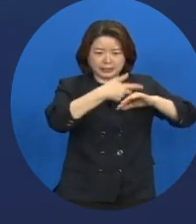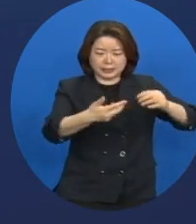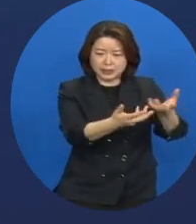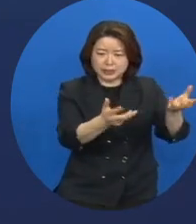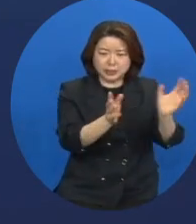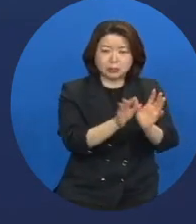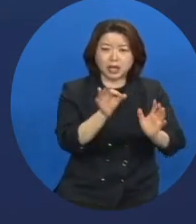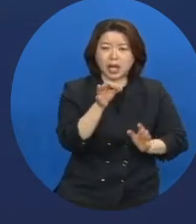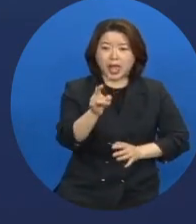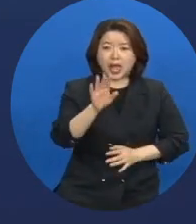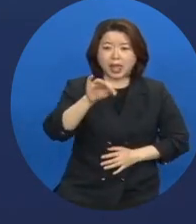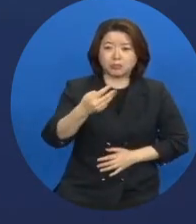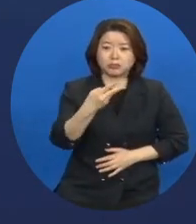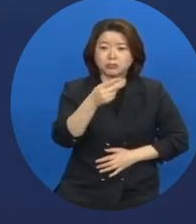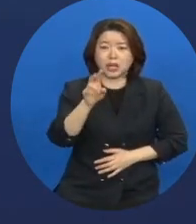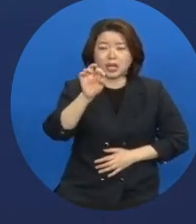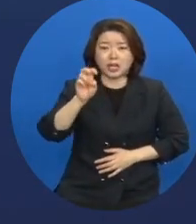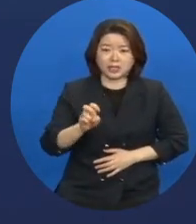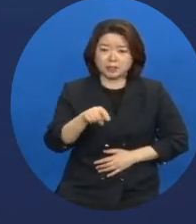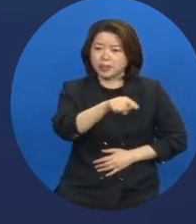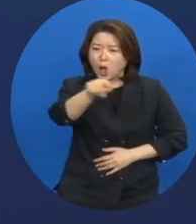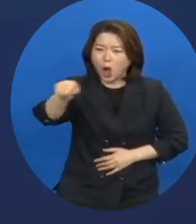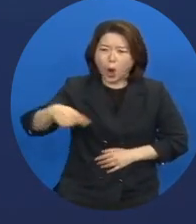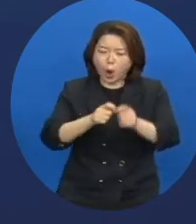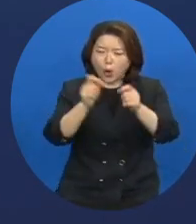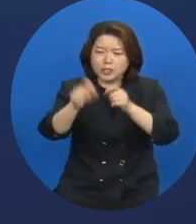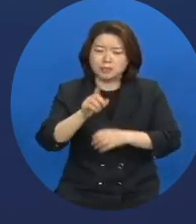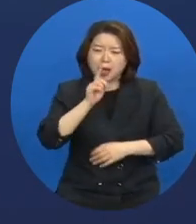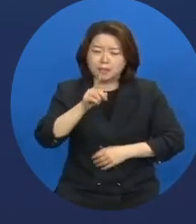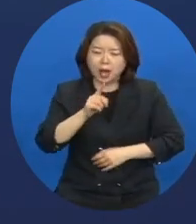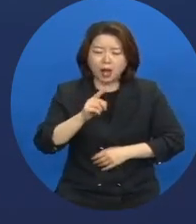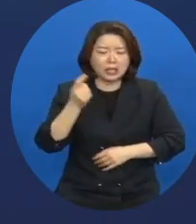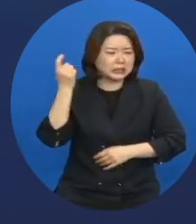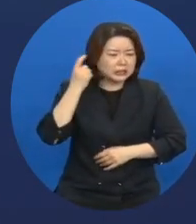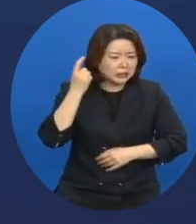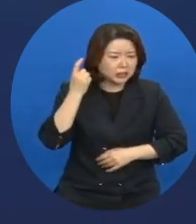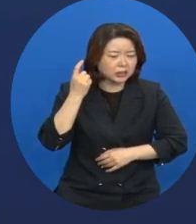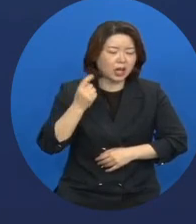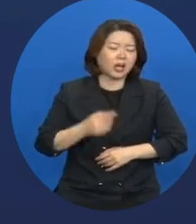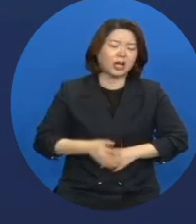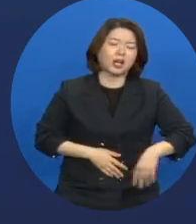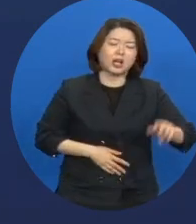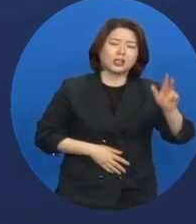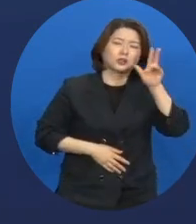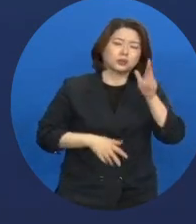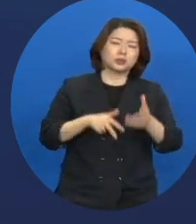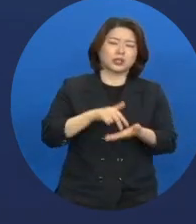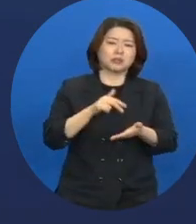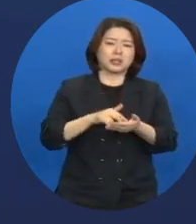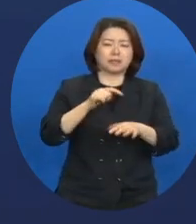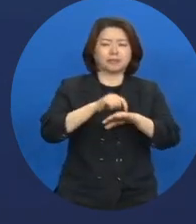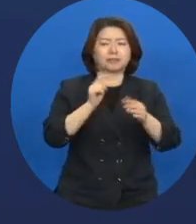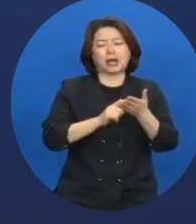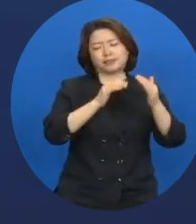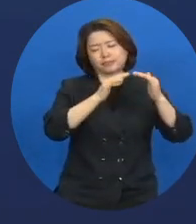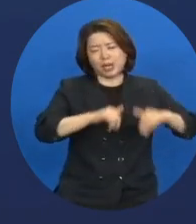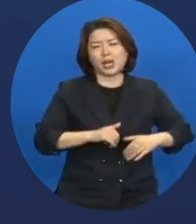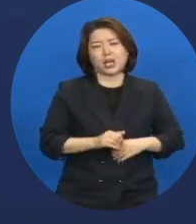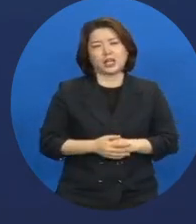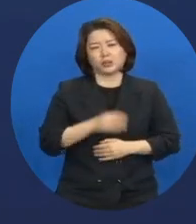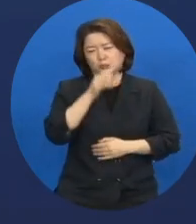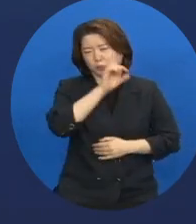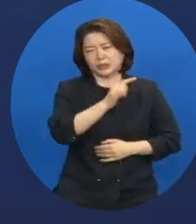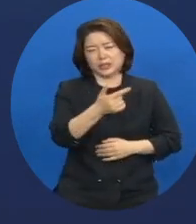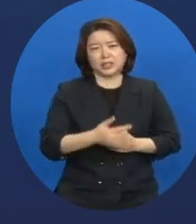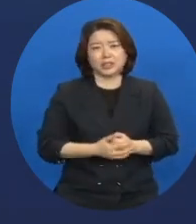에브라임 지파가 그런 식으로 말을 하는 것이 여호수아에게는 얼마나 마음이 무너졌겠습니까?